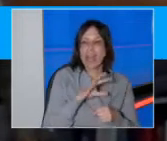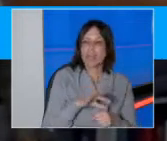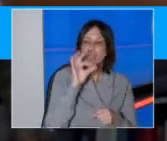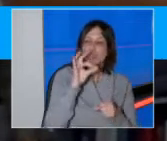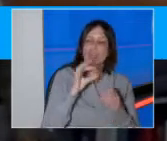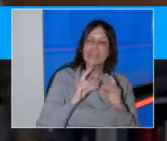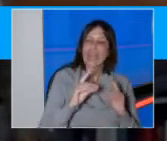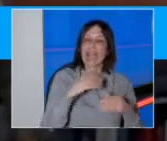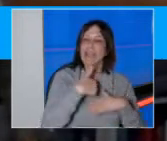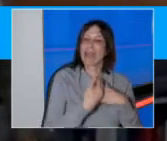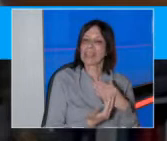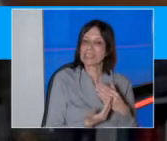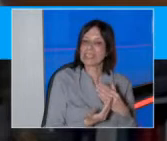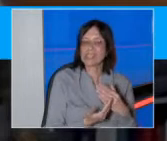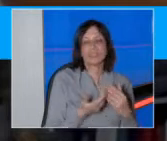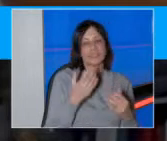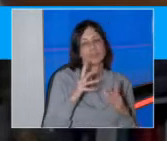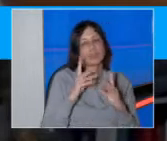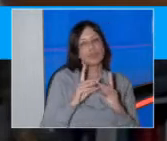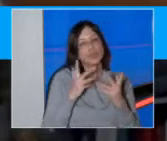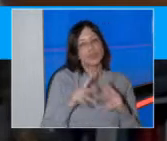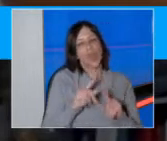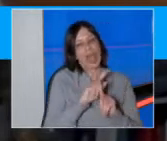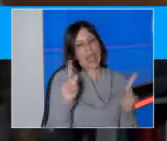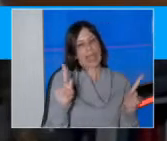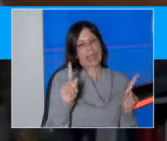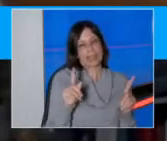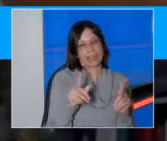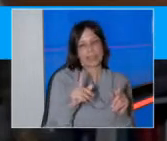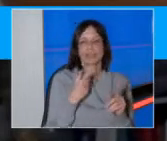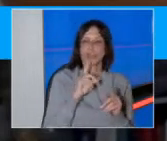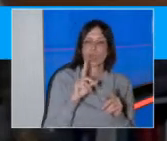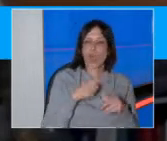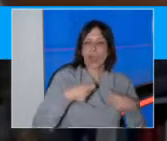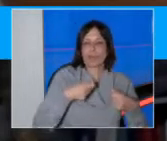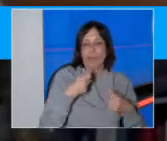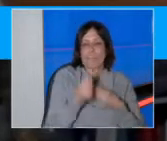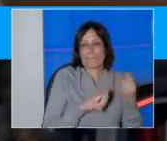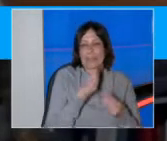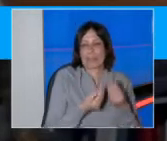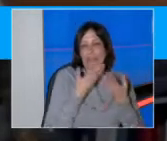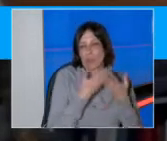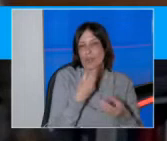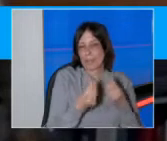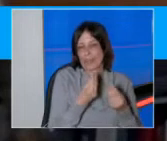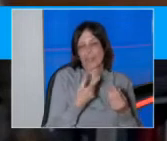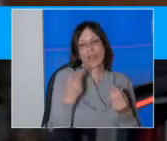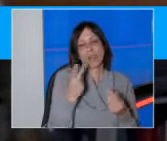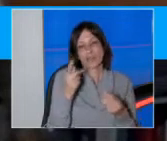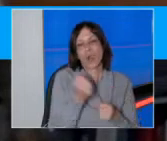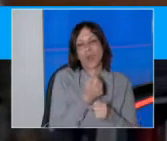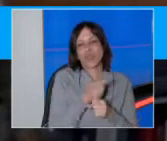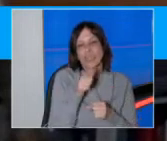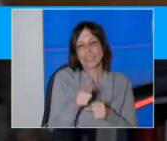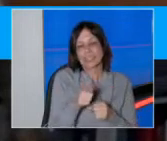דרך להתפרנס באופן אחר, ממכירת שירותי מין. כמובן שהן עושות את זה, כמו שאני אומרת,